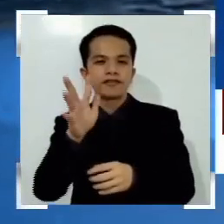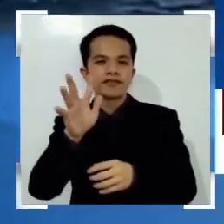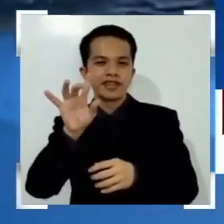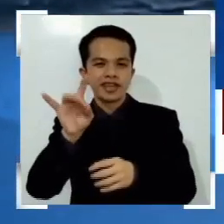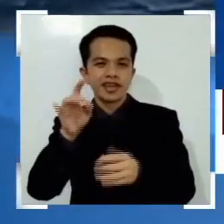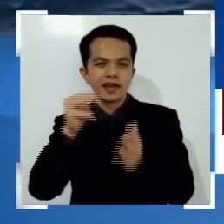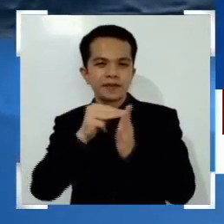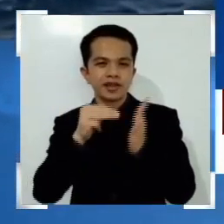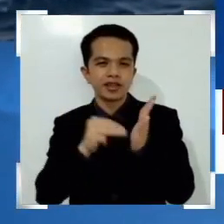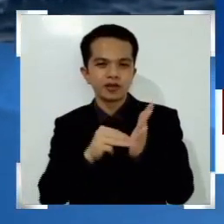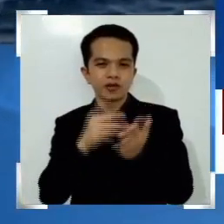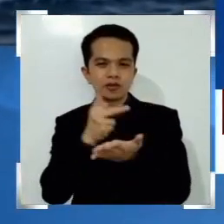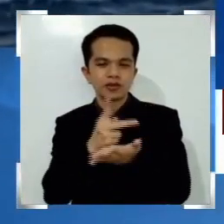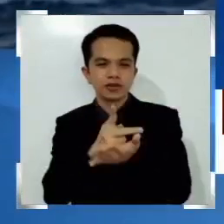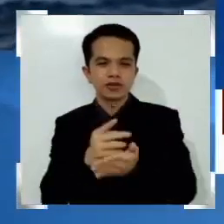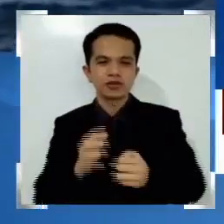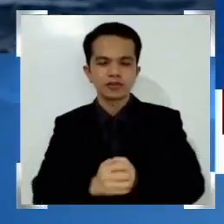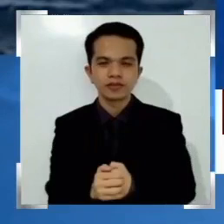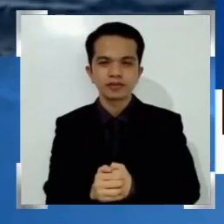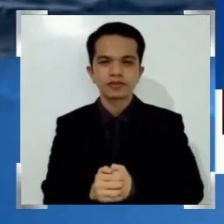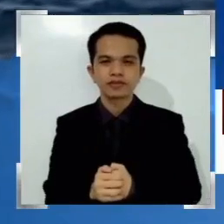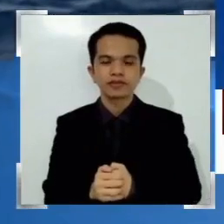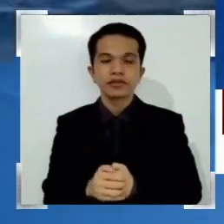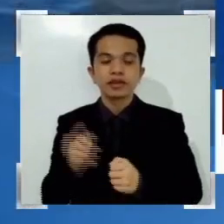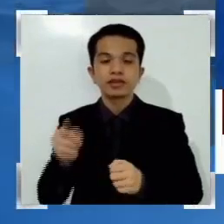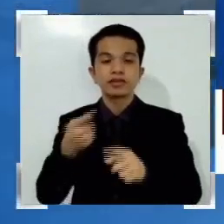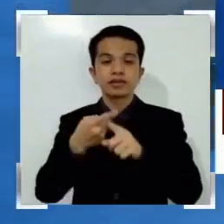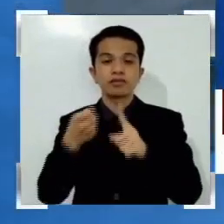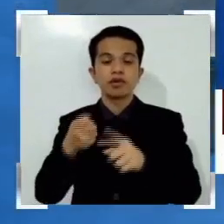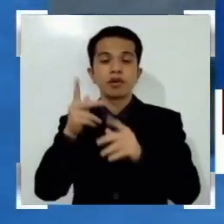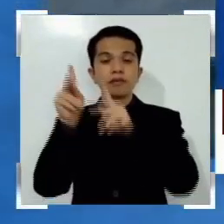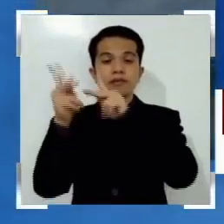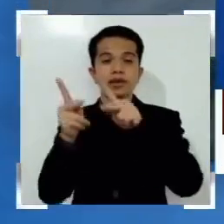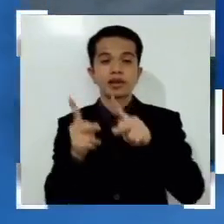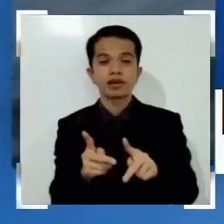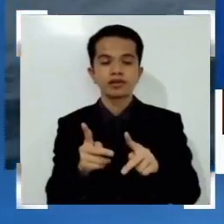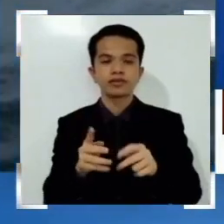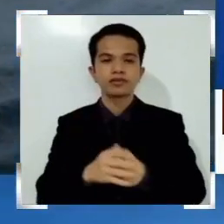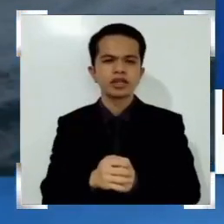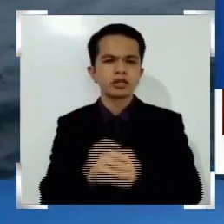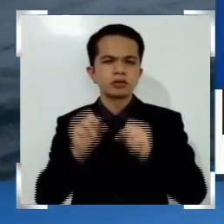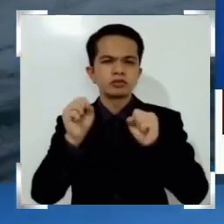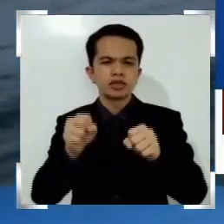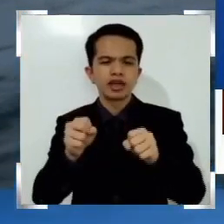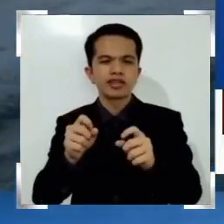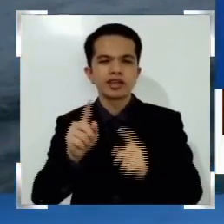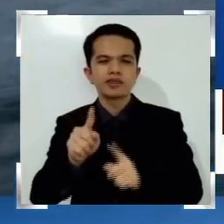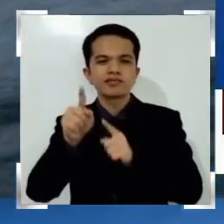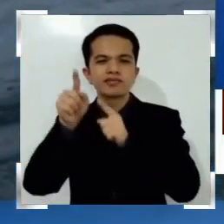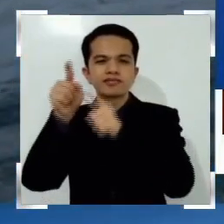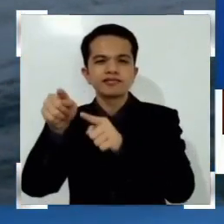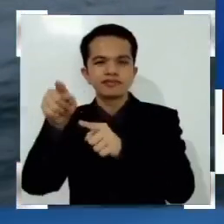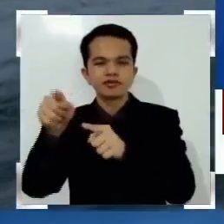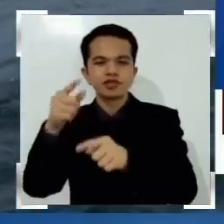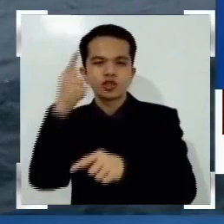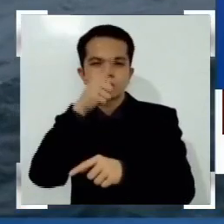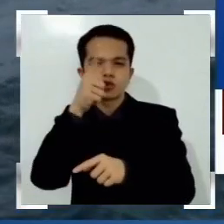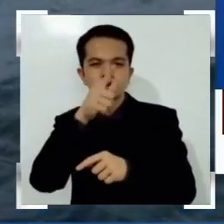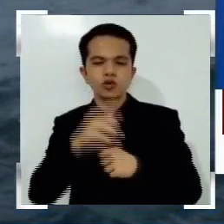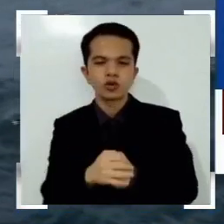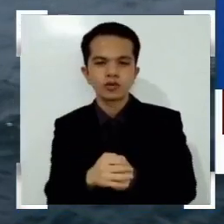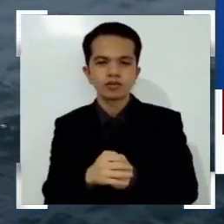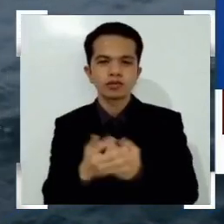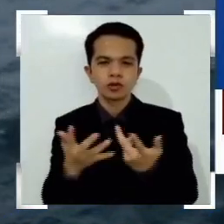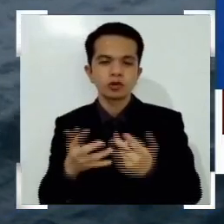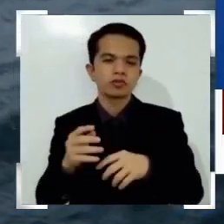yung tanker na yon is coming from Palawan, so possible na papunta po siya sa mainland sa Luzon, either Manila